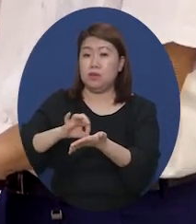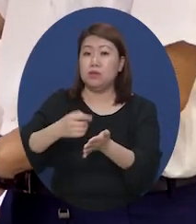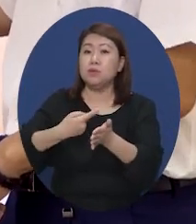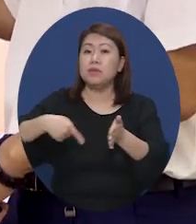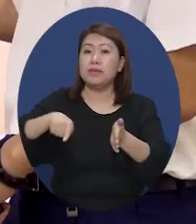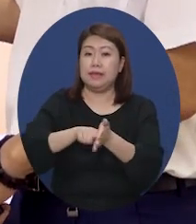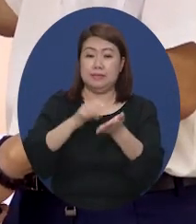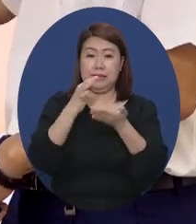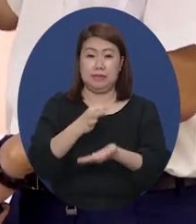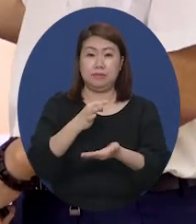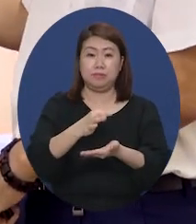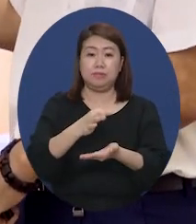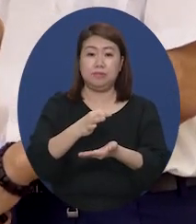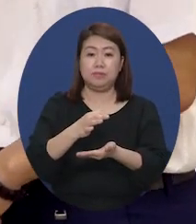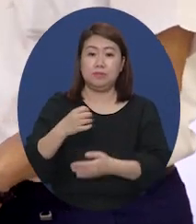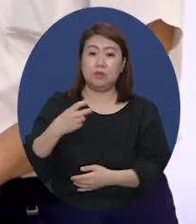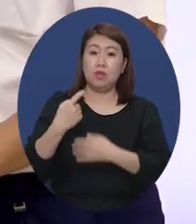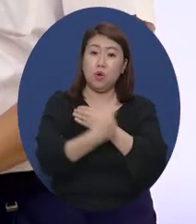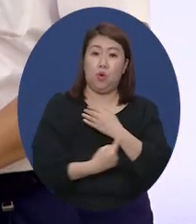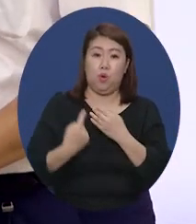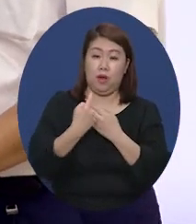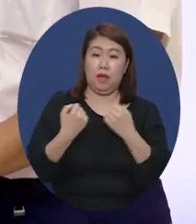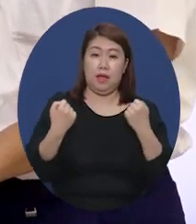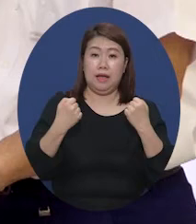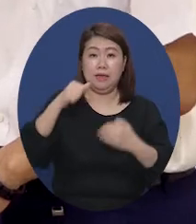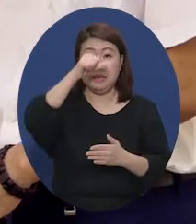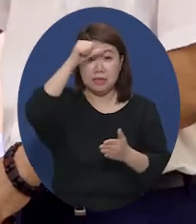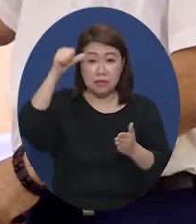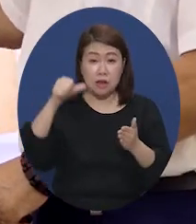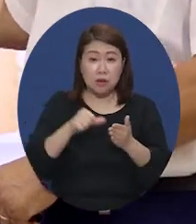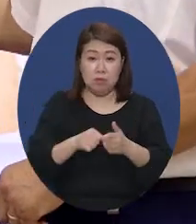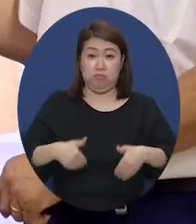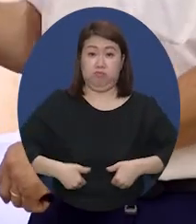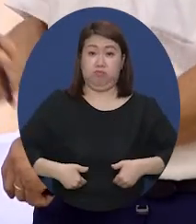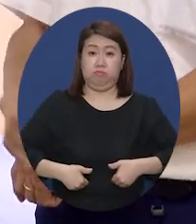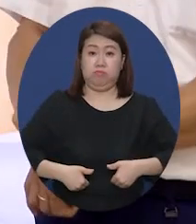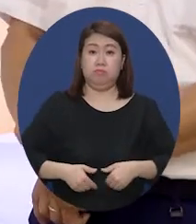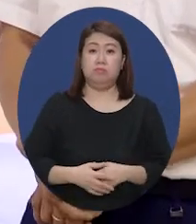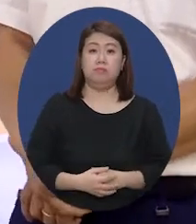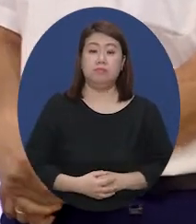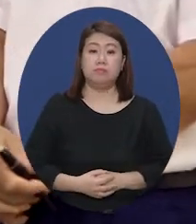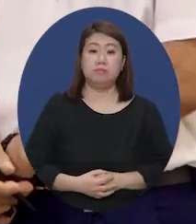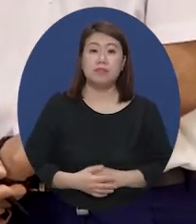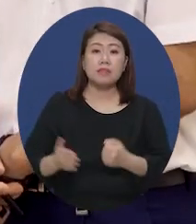공동 이용을 위한 자산이며 건강한 삶의 질에 필수적이다.